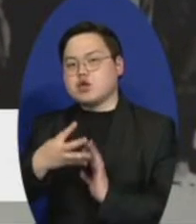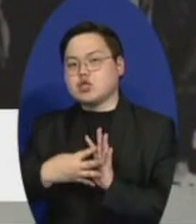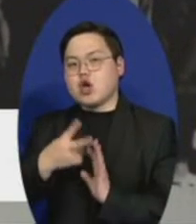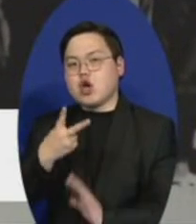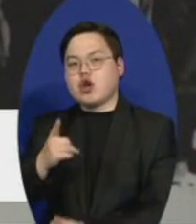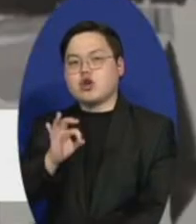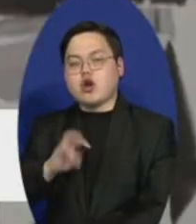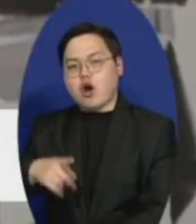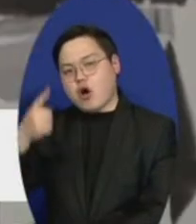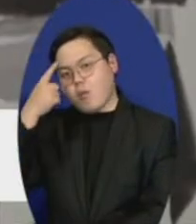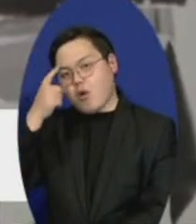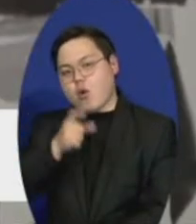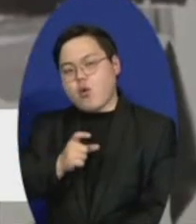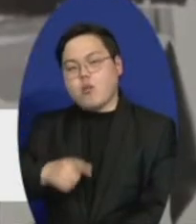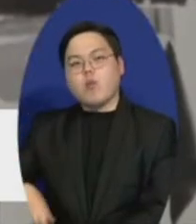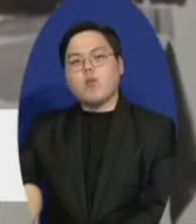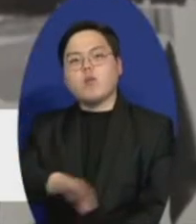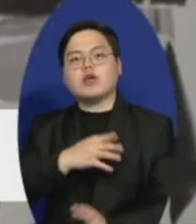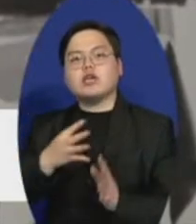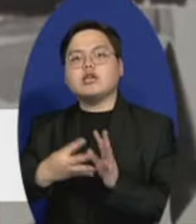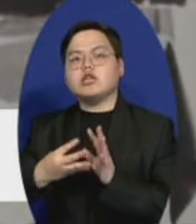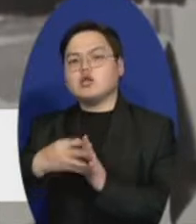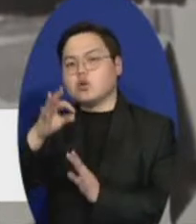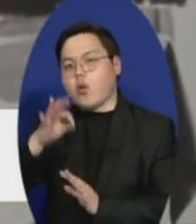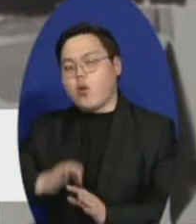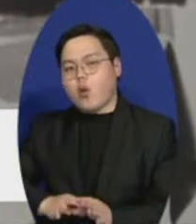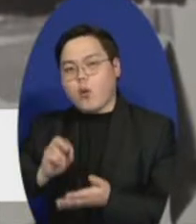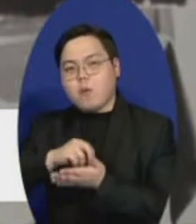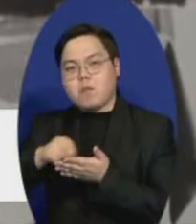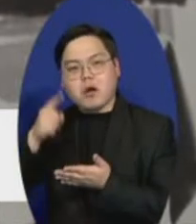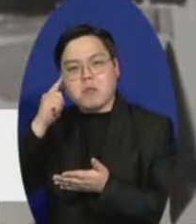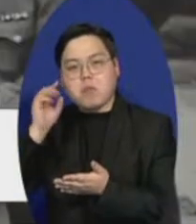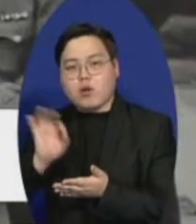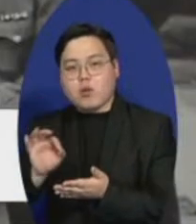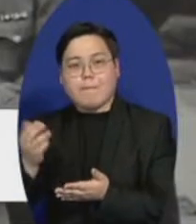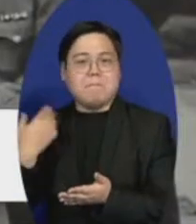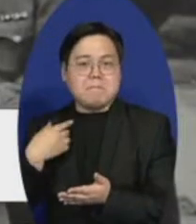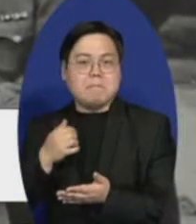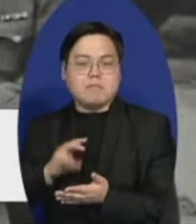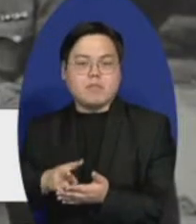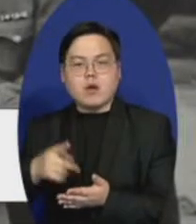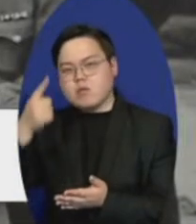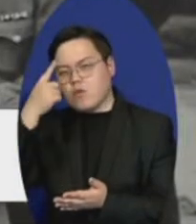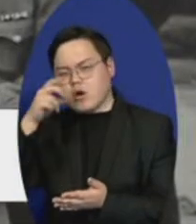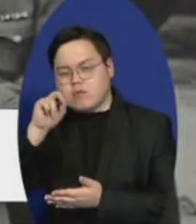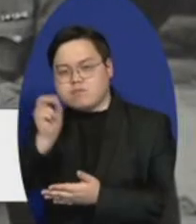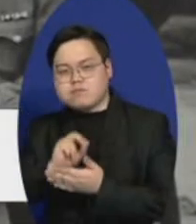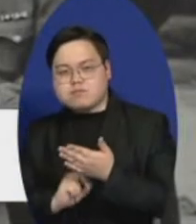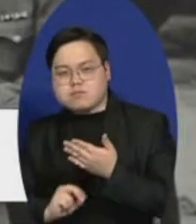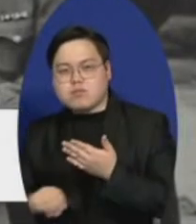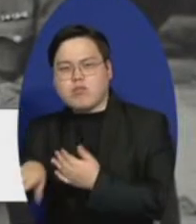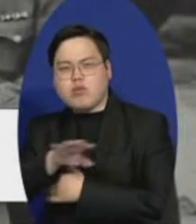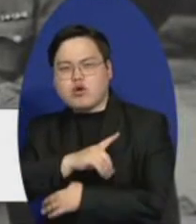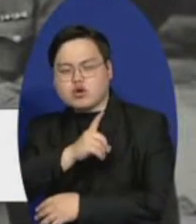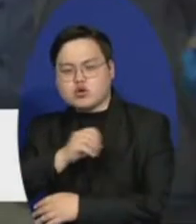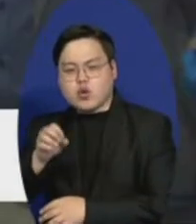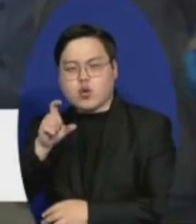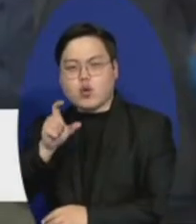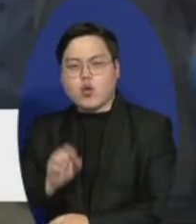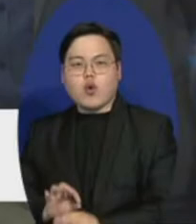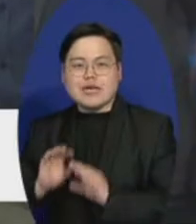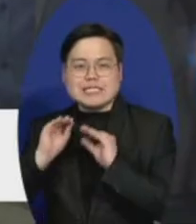1921 онд Монголын нийт хүн амын 99% нь бичиг үсэг мэддэггүй байжээ. Монголчуудыг 100% бичиг үсэгтэй болгох ажлыг багшийн сургуулийн хамт